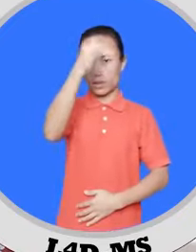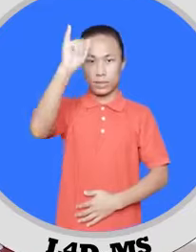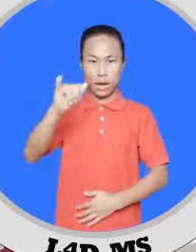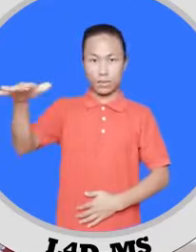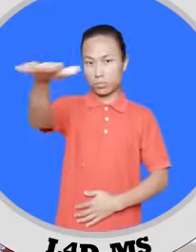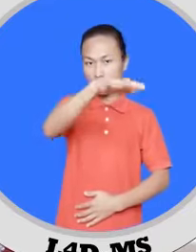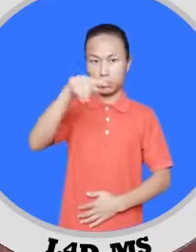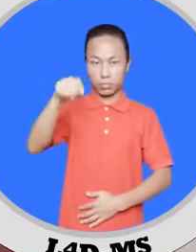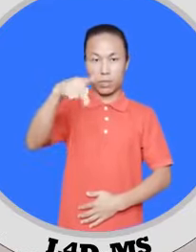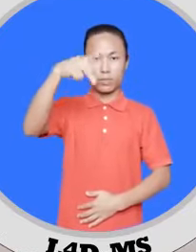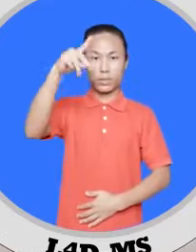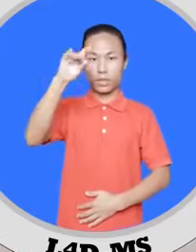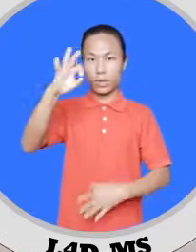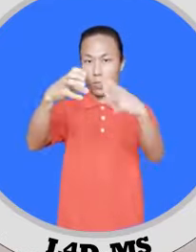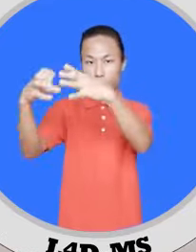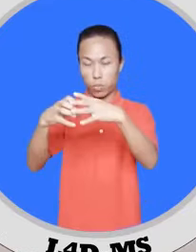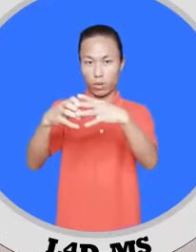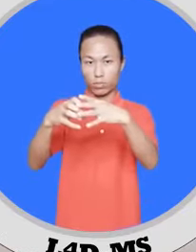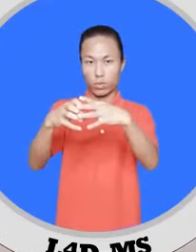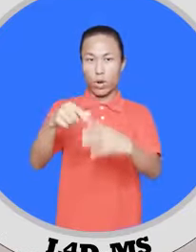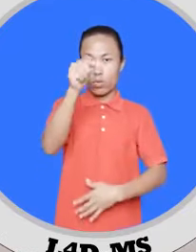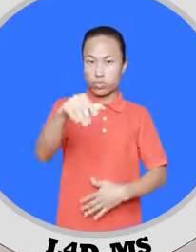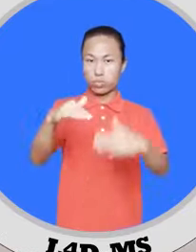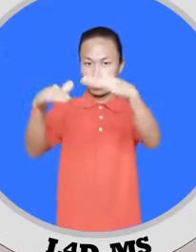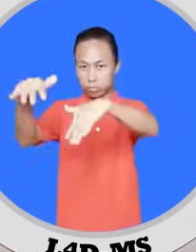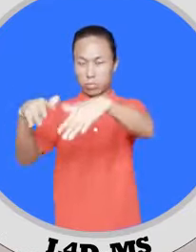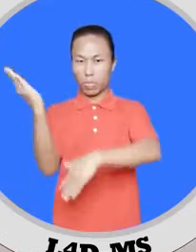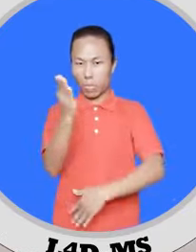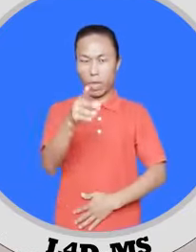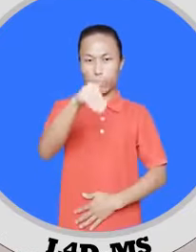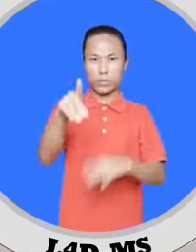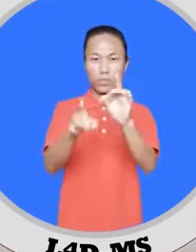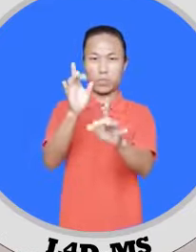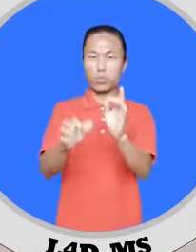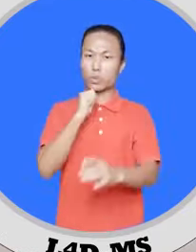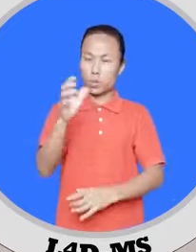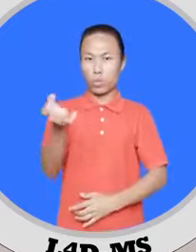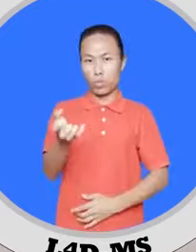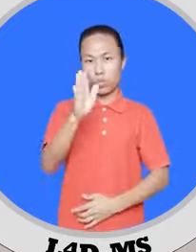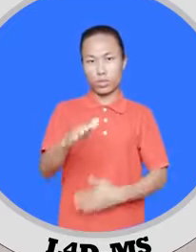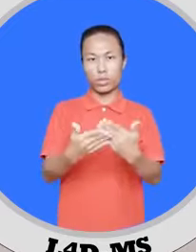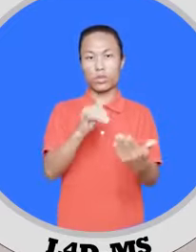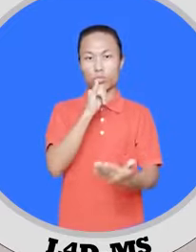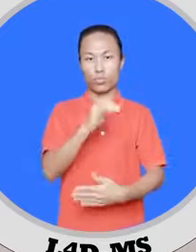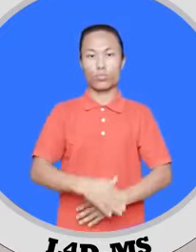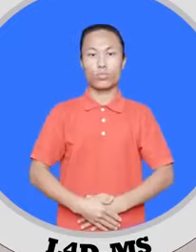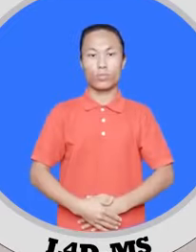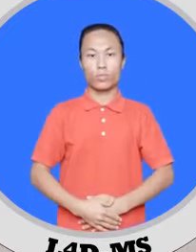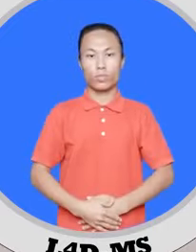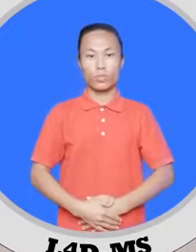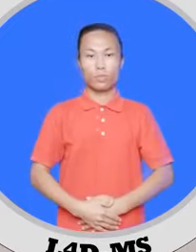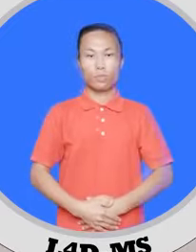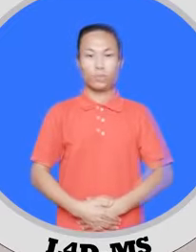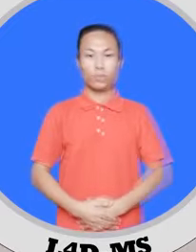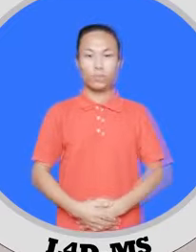ကြောင်းအရာမှားတွေပါလာရှော့မြို့မှာအုတ်ချုပ်ရေးရန်တရာစတင်အကောင့်ထဲပေါ်နေတဲ့ MNDAA ကိုစစ်ကောင်စီလော်